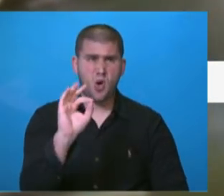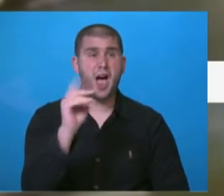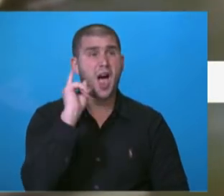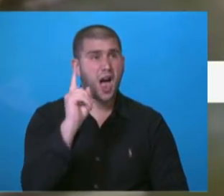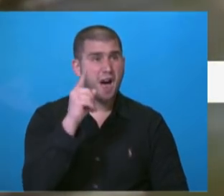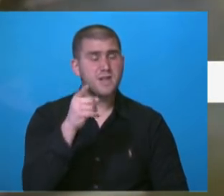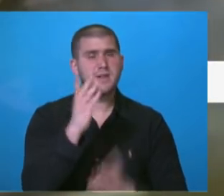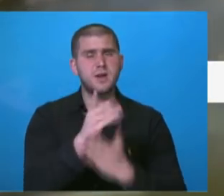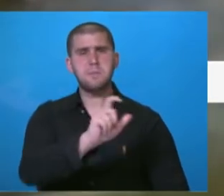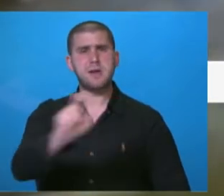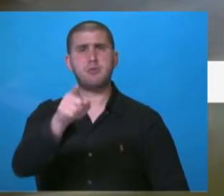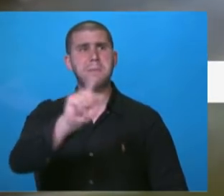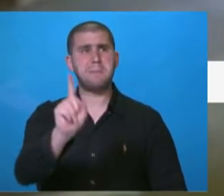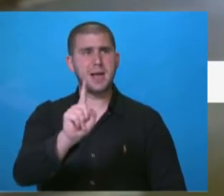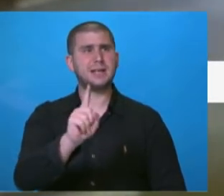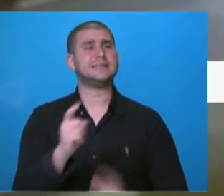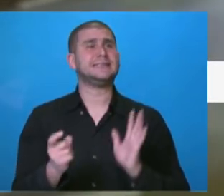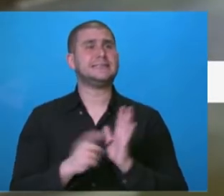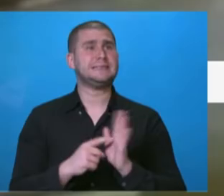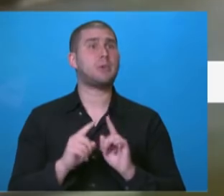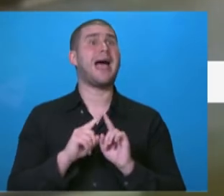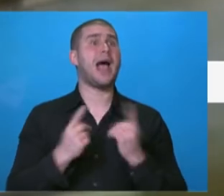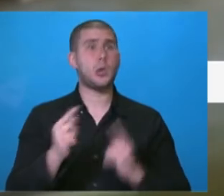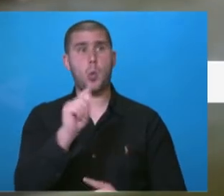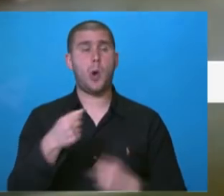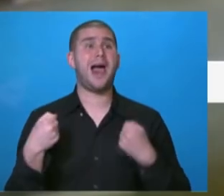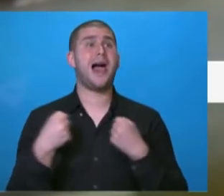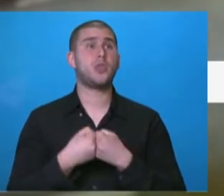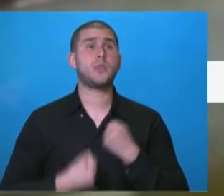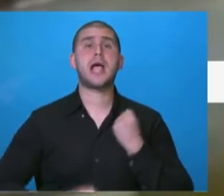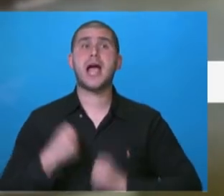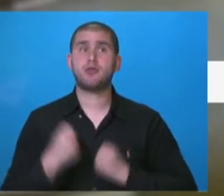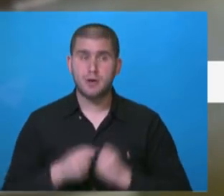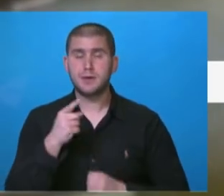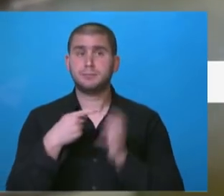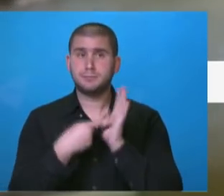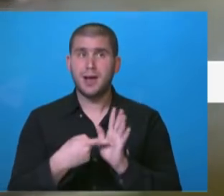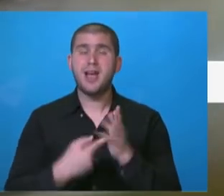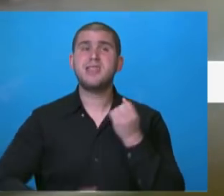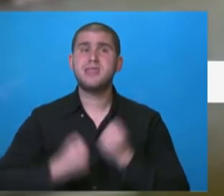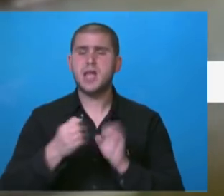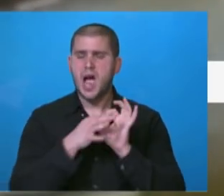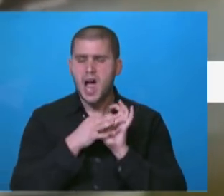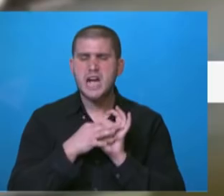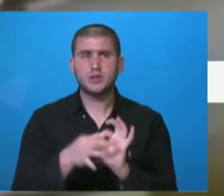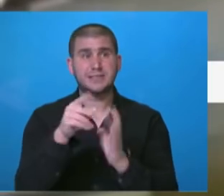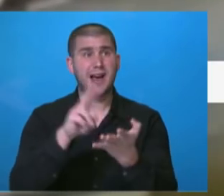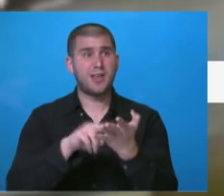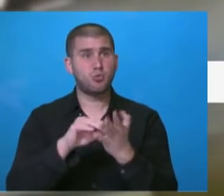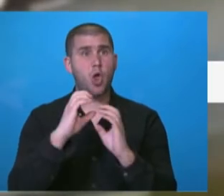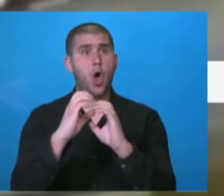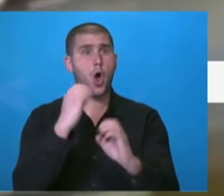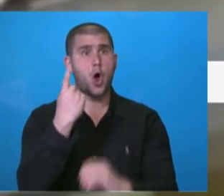יפנו אצבע מאשימה לנסיבות האפשריות האחרות לתאונה הקשה, והם מצביעים על הנהיגה הרצופה. אלה תמונות של